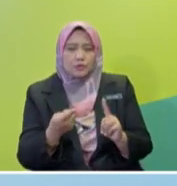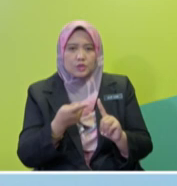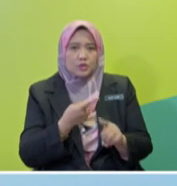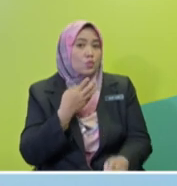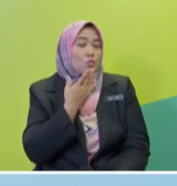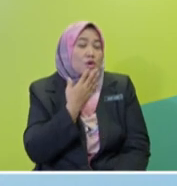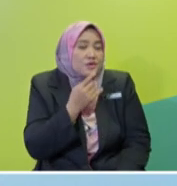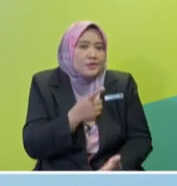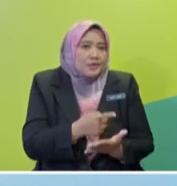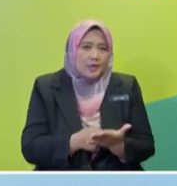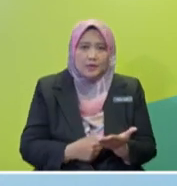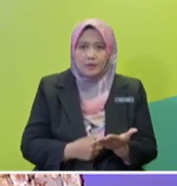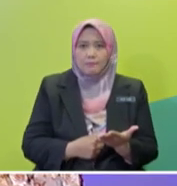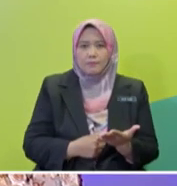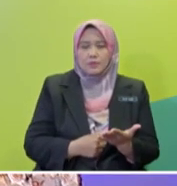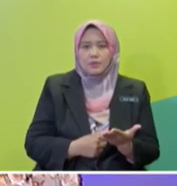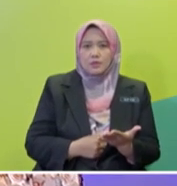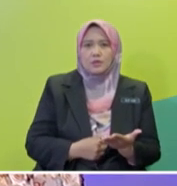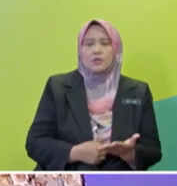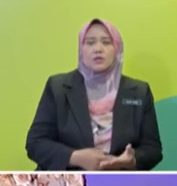sesuai dengan kandungan